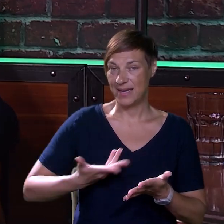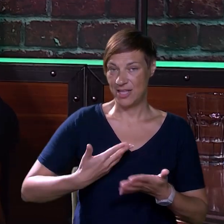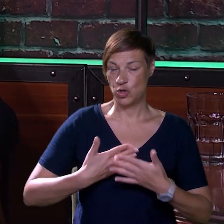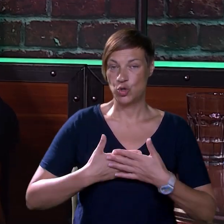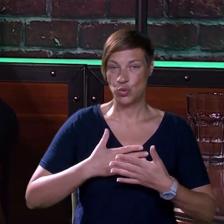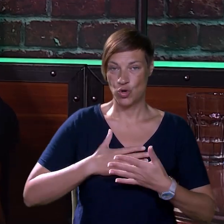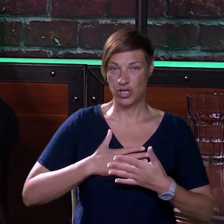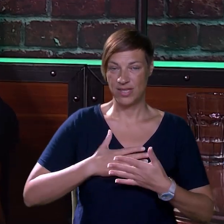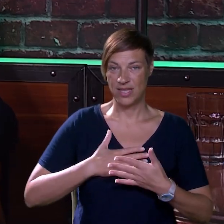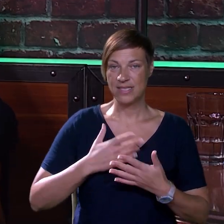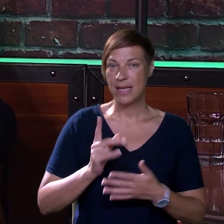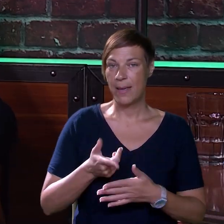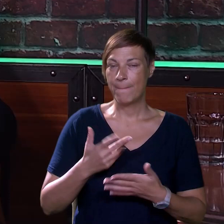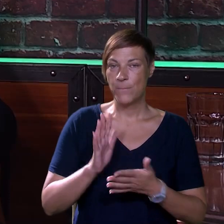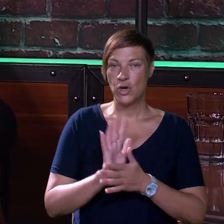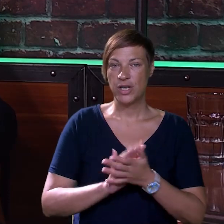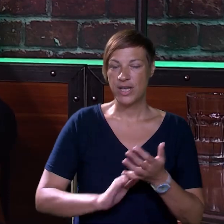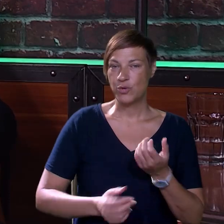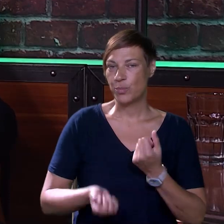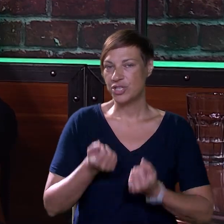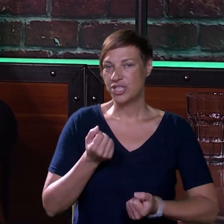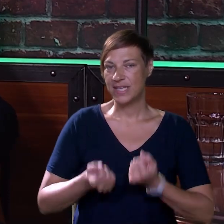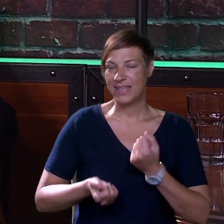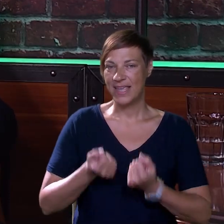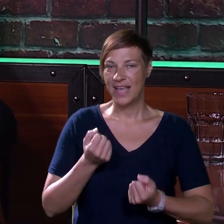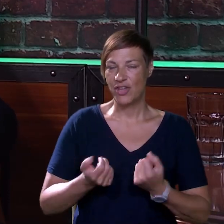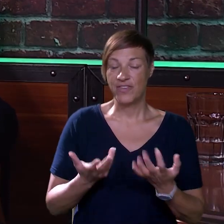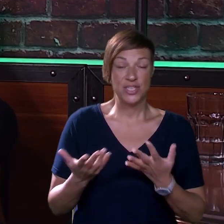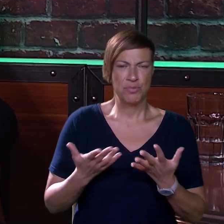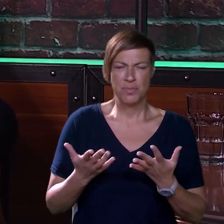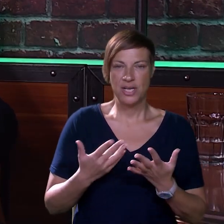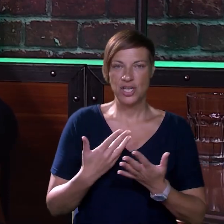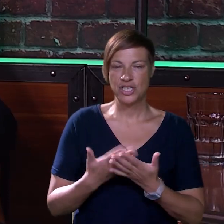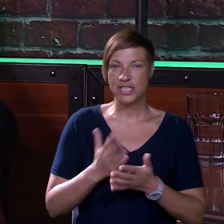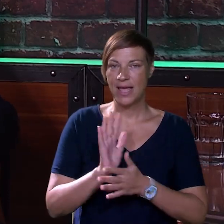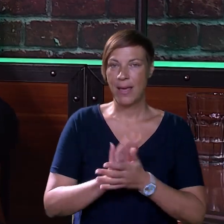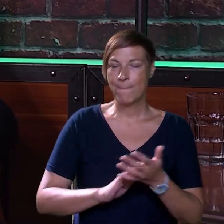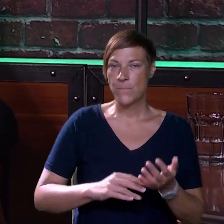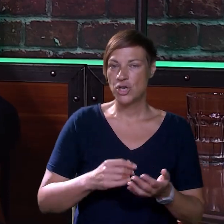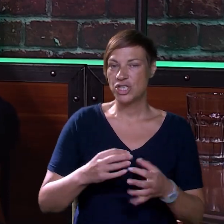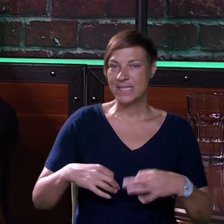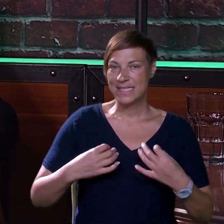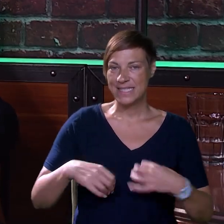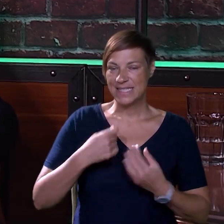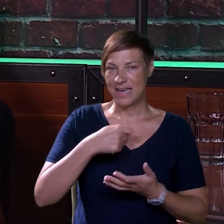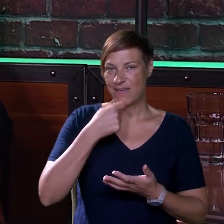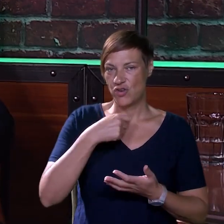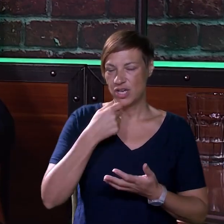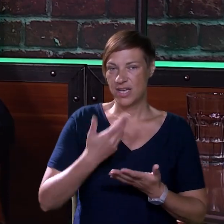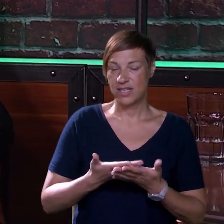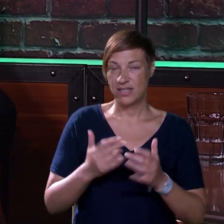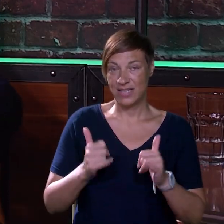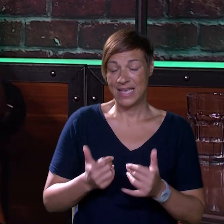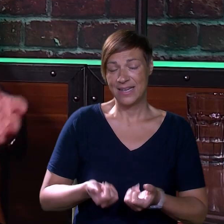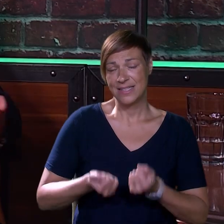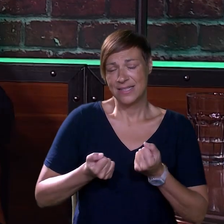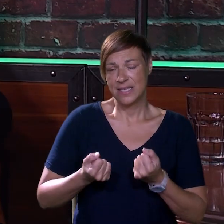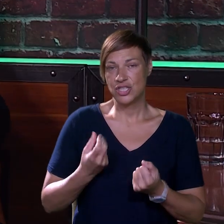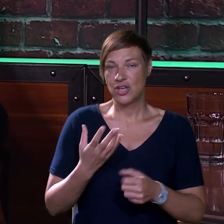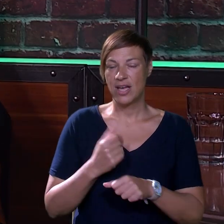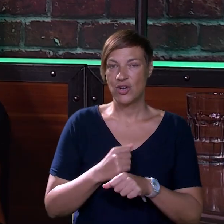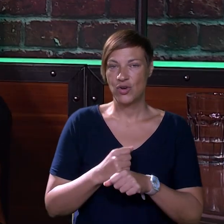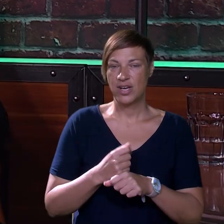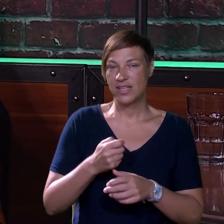kod nas. Znači, moraju početi tjelovježbu, vježbati bilo šta, početi se zdravo hraniti. Iako je do danas teško ako